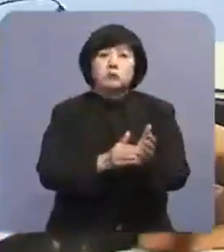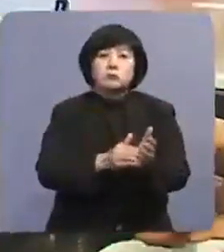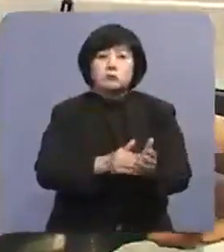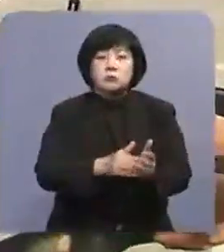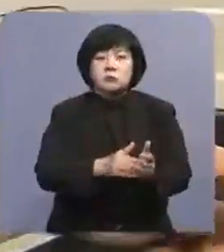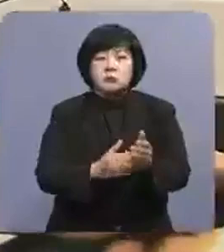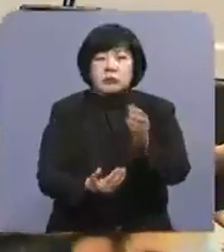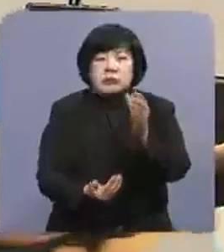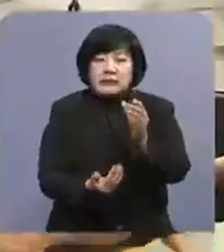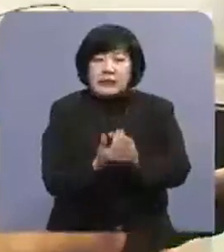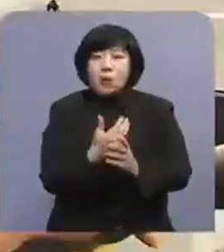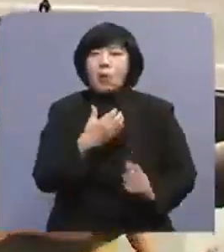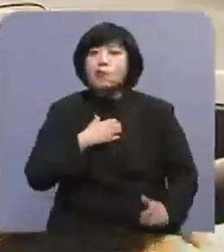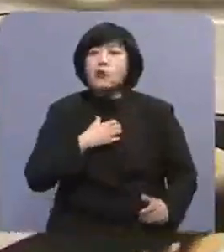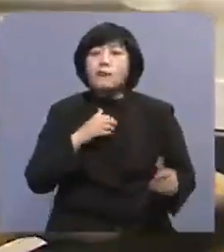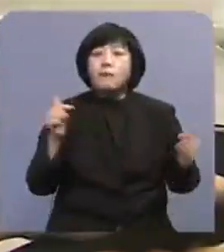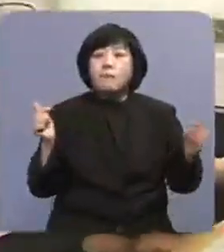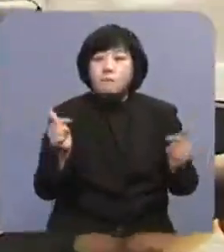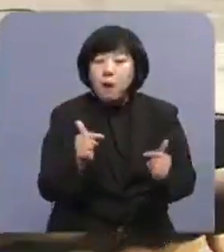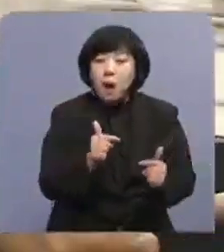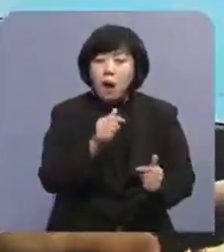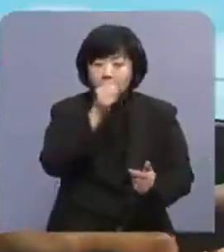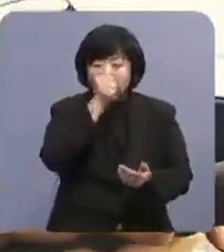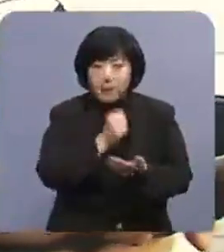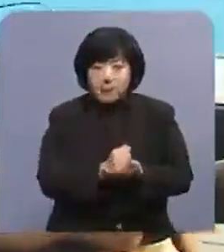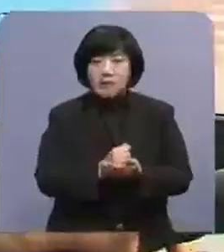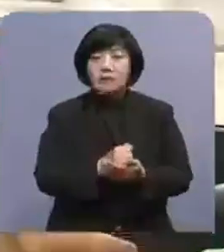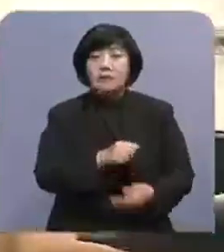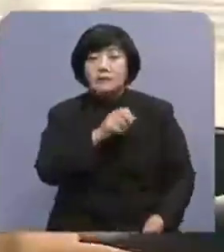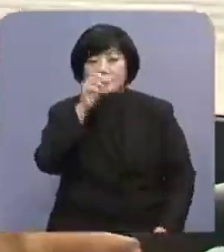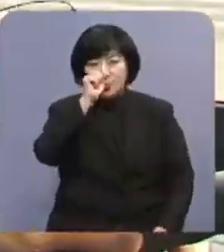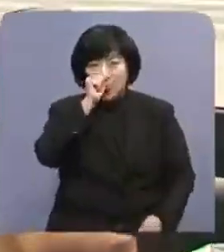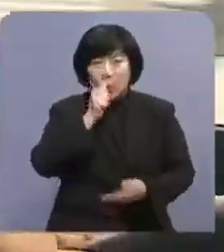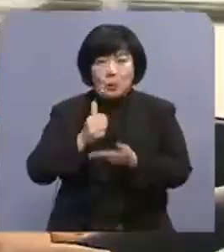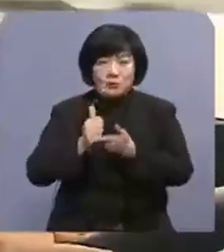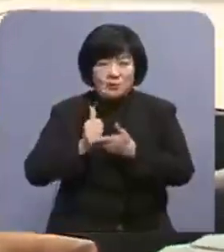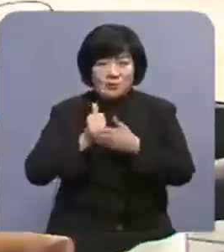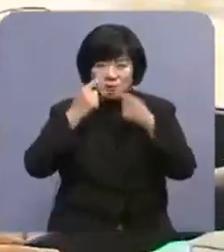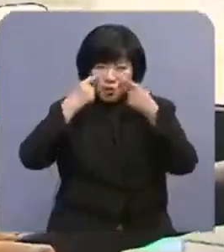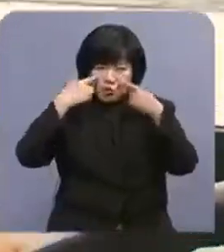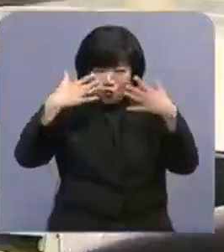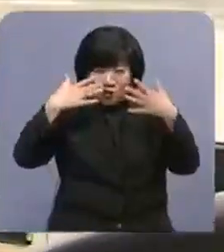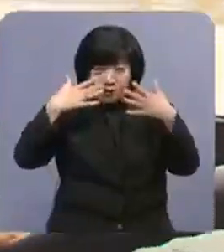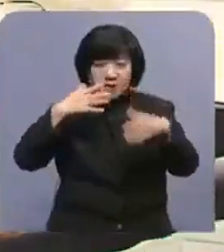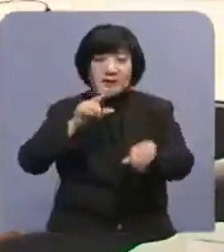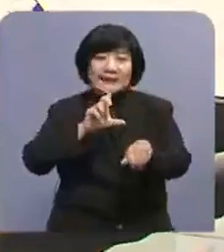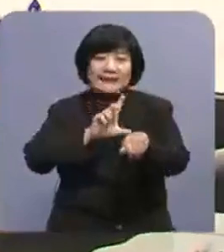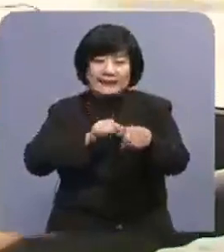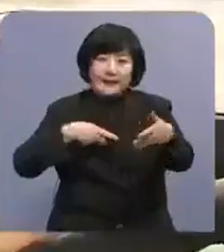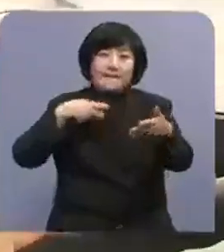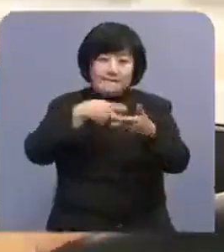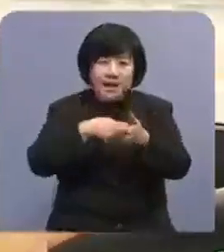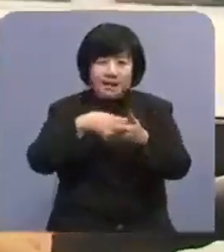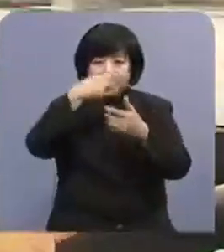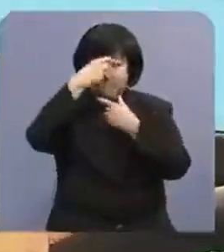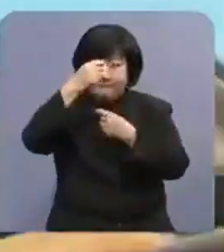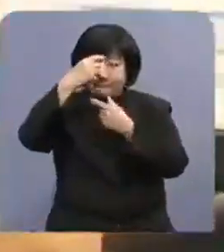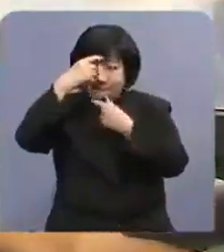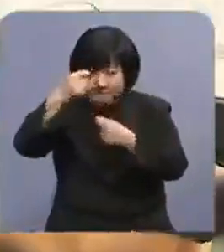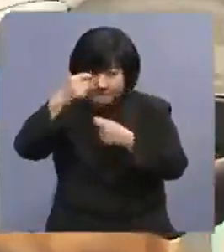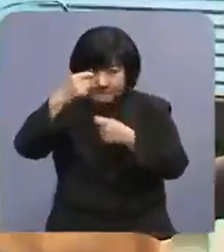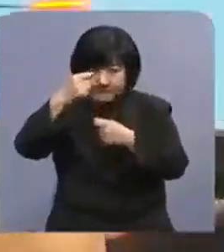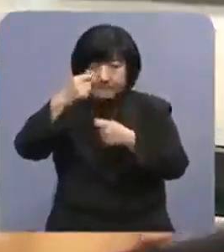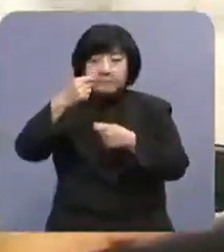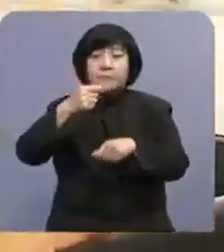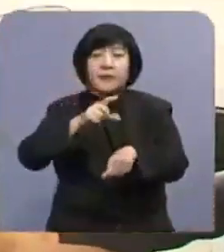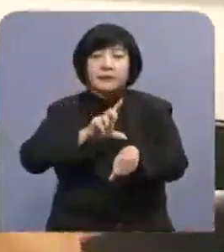위험성이 줄어들어서 좋고 그 승객들에게 정확하게 지켜진 그 배차 간격을 맞출 수